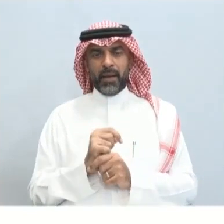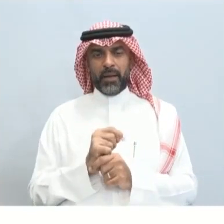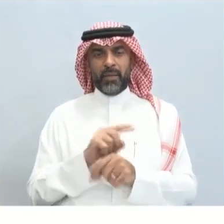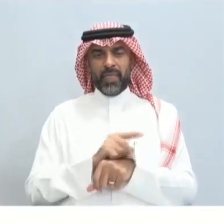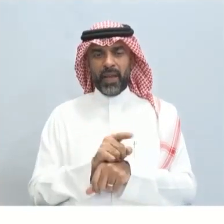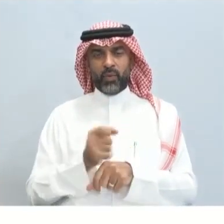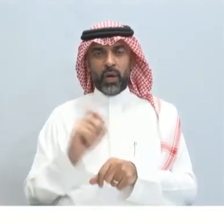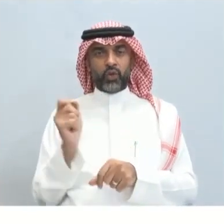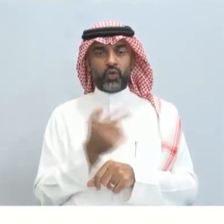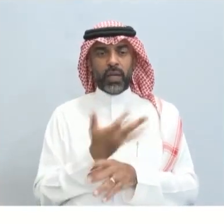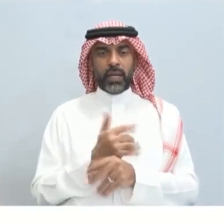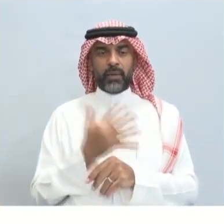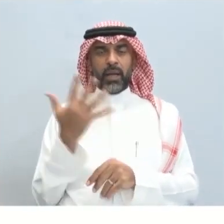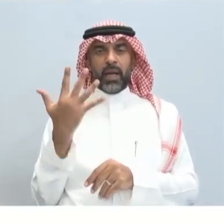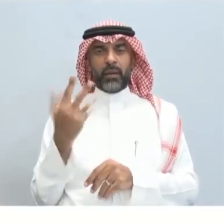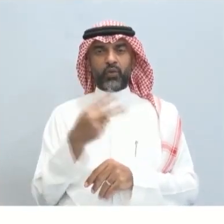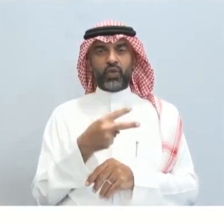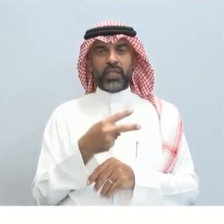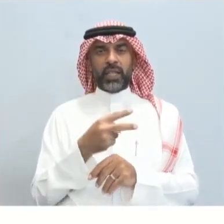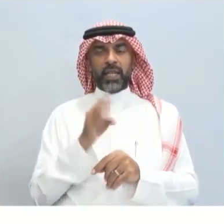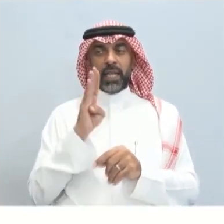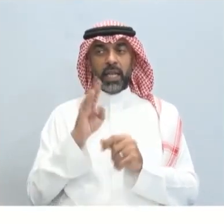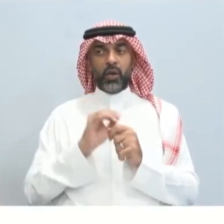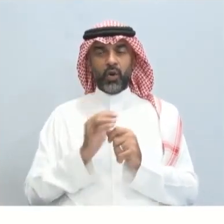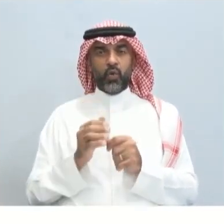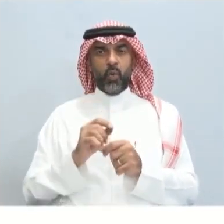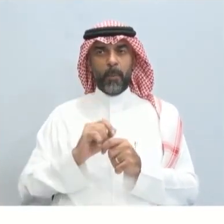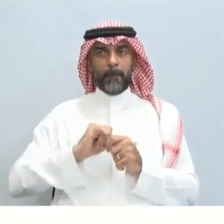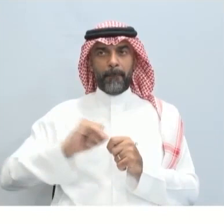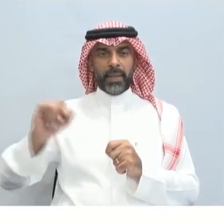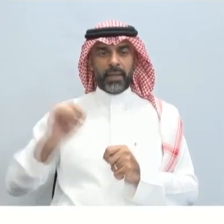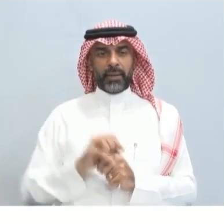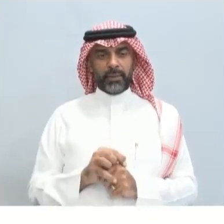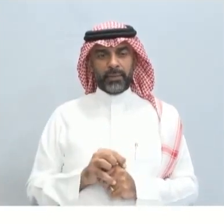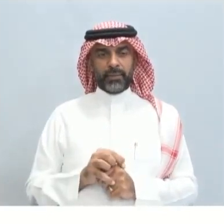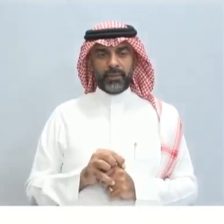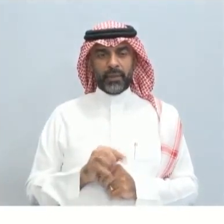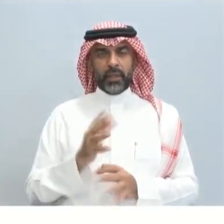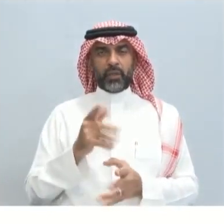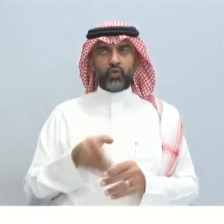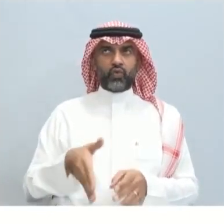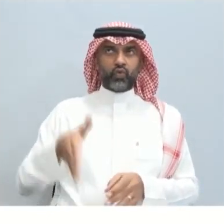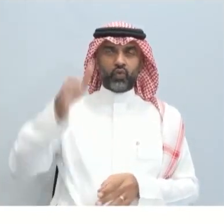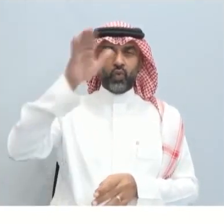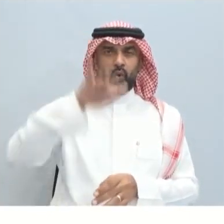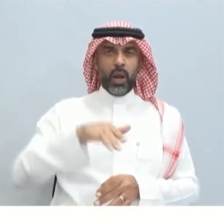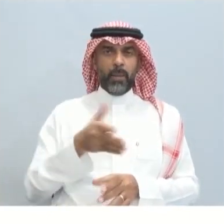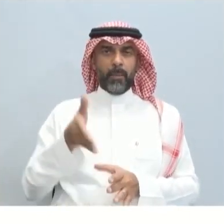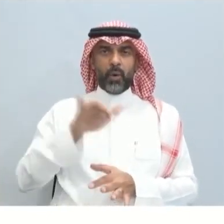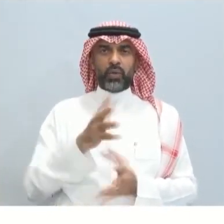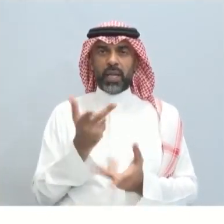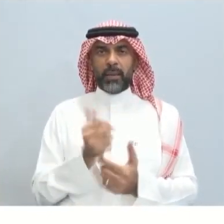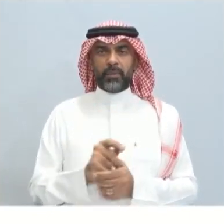وسرعتها 25 كتر لكل ساعه احسب طولها الموجي اذا الطول الموجي